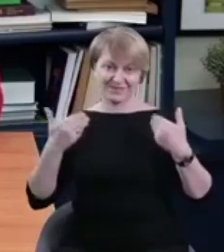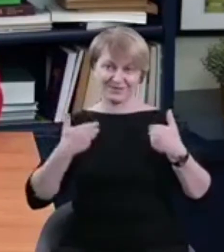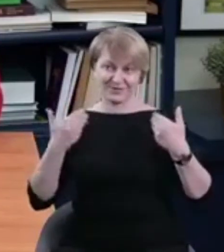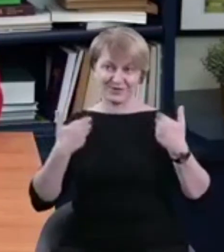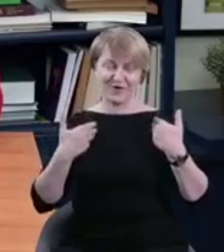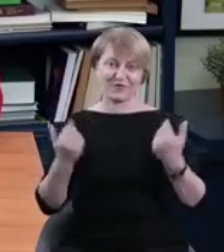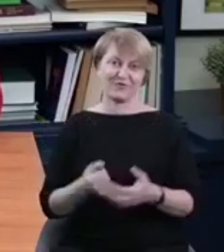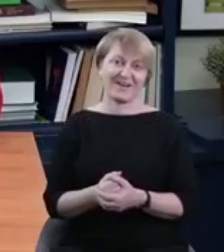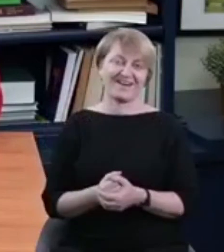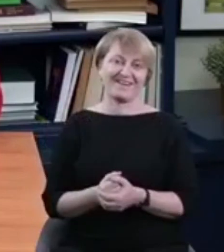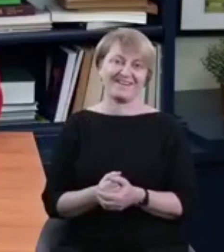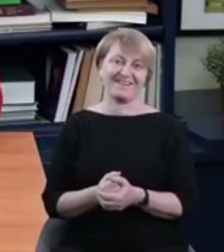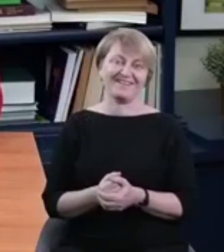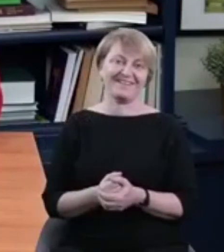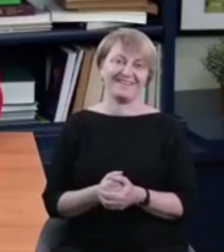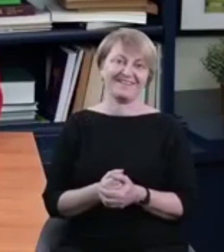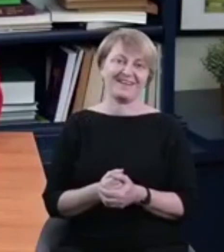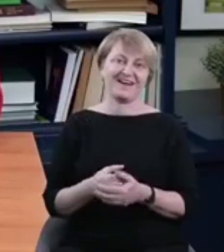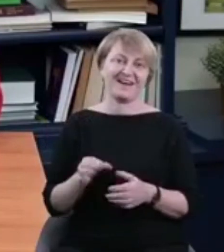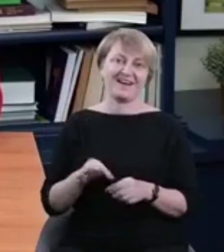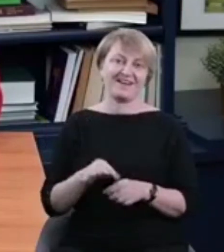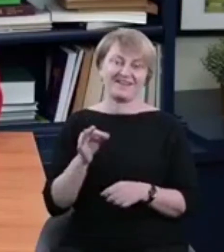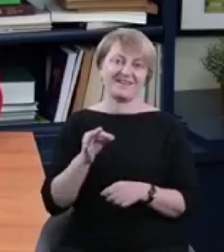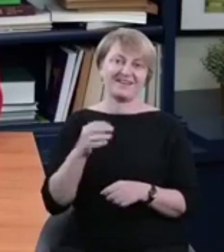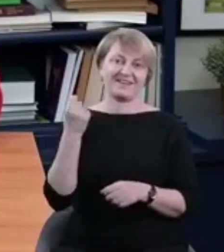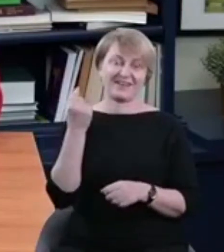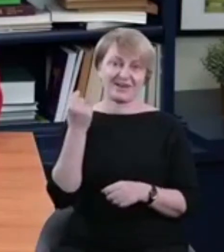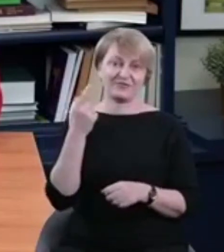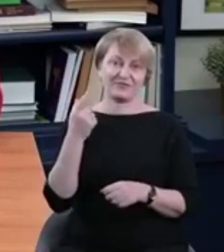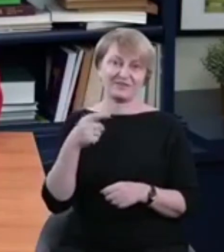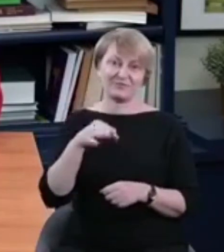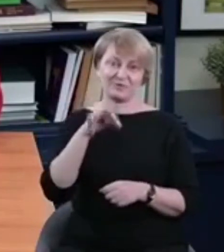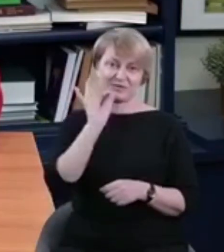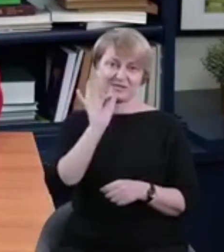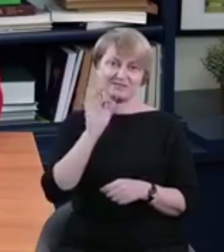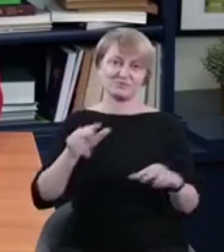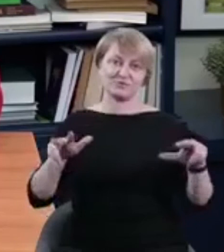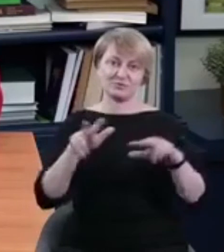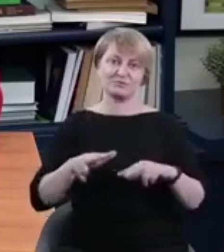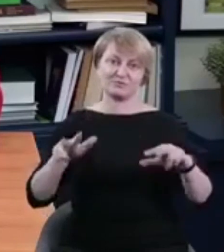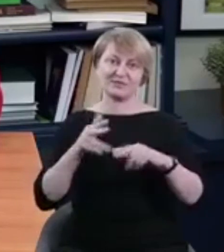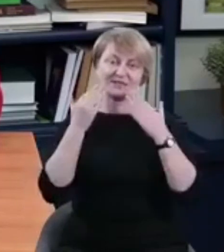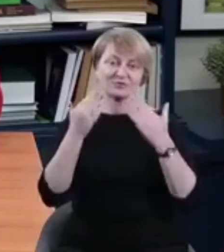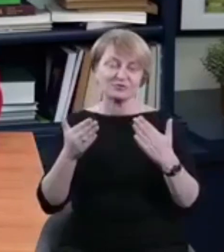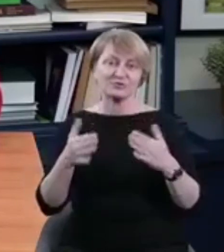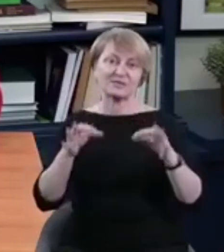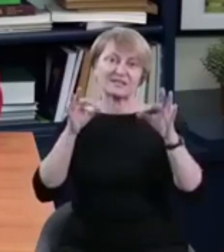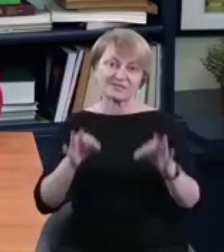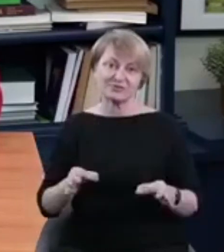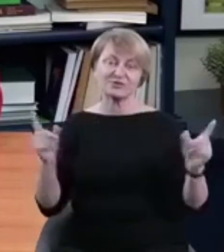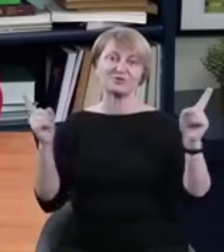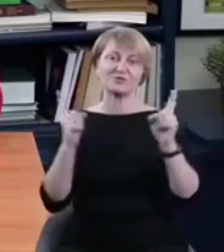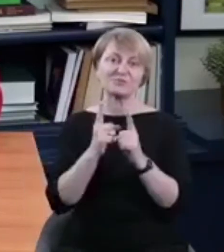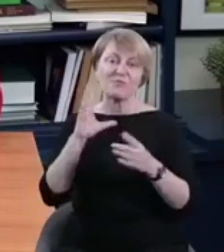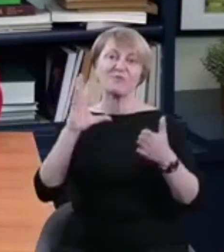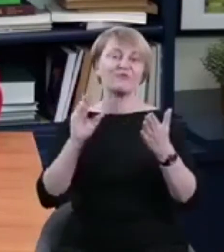chwilę żeby wypić lampkę szampana za chwilę żeby wypić z rodziną także dziękuję za nasze dzisiejsze spotkanie jeszcze raz wszystkiego dobrego